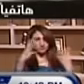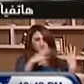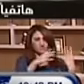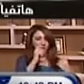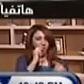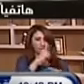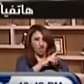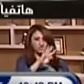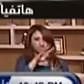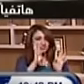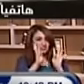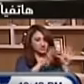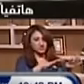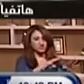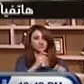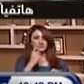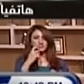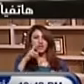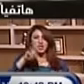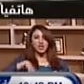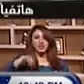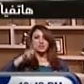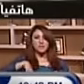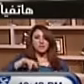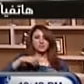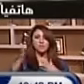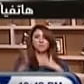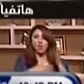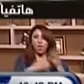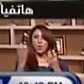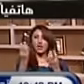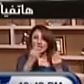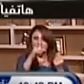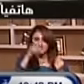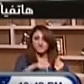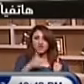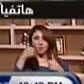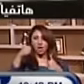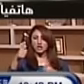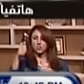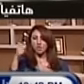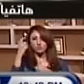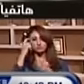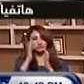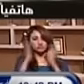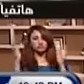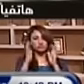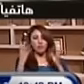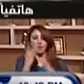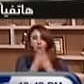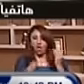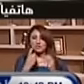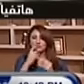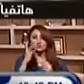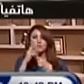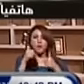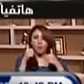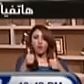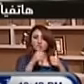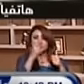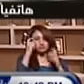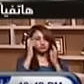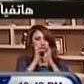يخليك. لانه احنا عندنا 18 مليون مصطفى باذن الله تعالى. ان شاء الله. وولادنا بخير، ولكن احنا